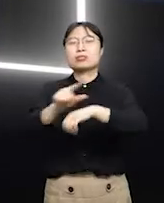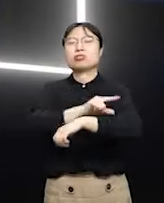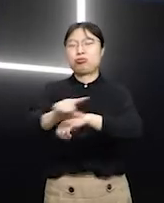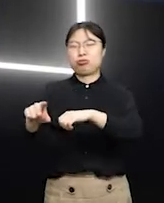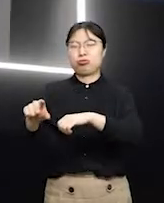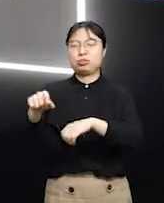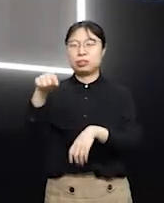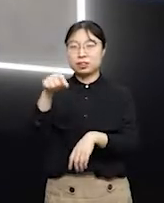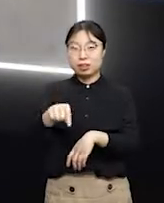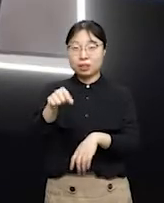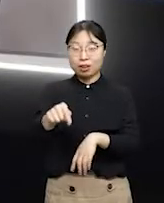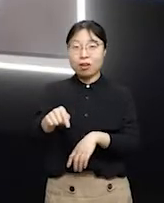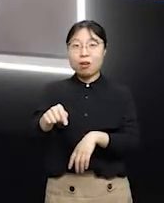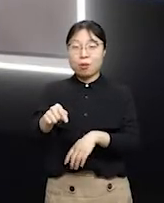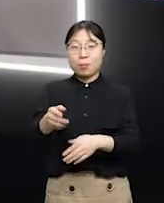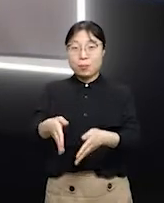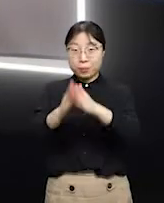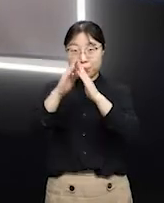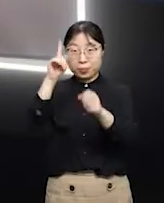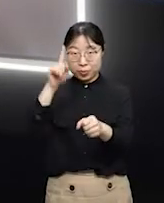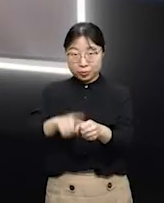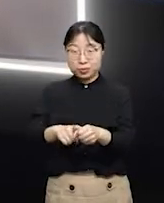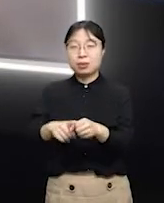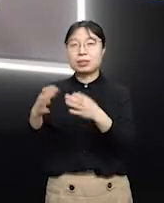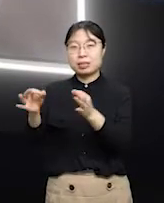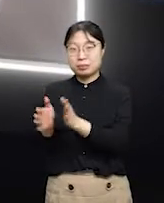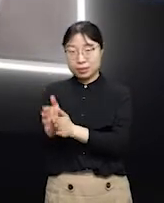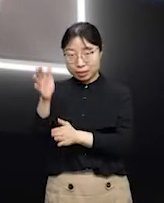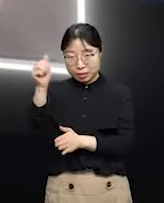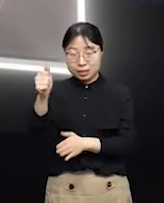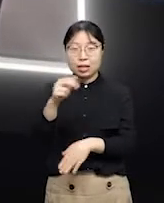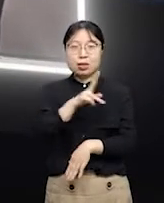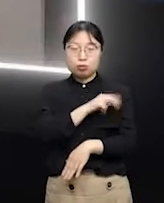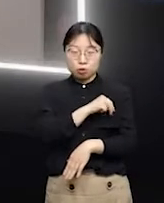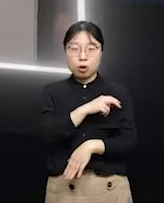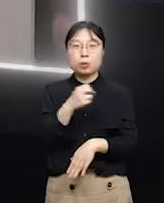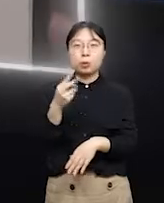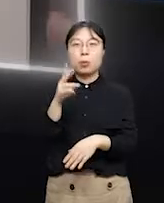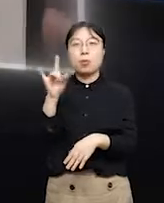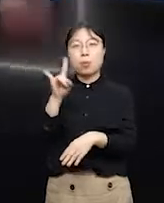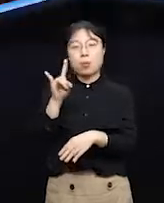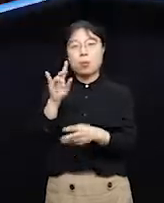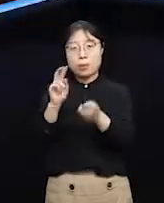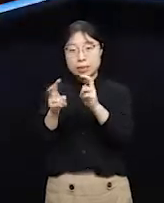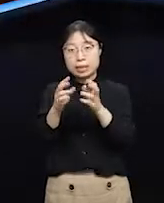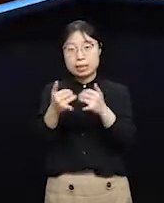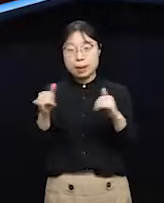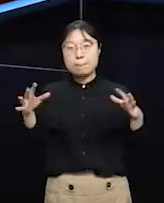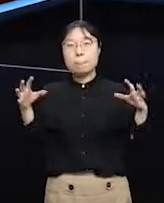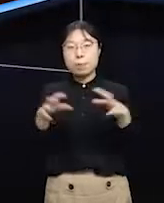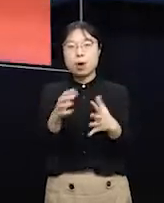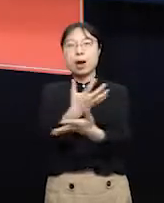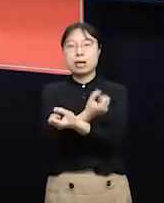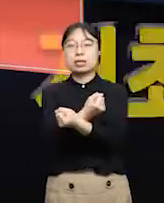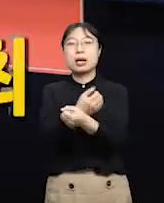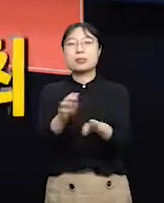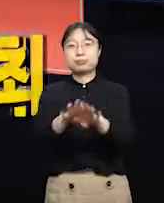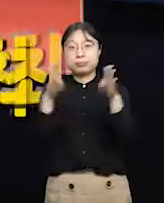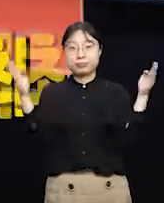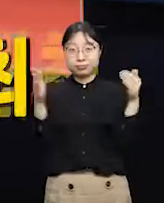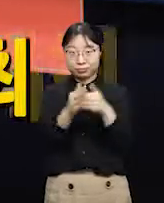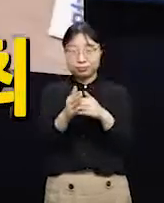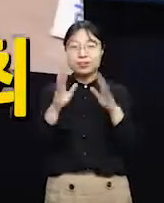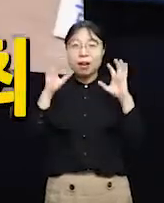김상돈 의왕시장과 이소영 국회의원, 이용배 현대로템 사장 3자 간 업무 협약을 체결했습니다. 어린이